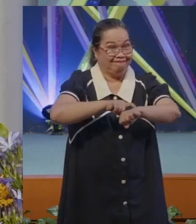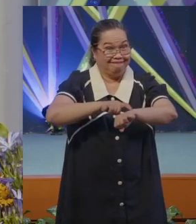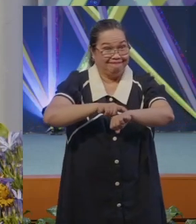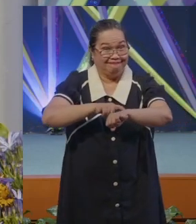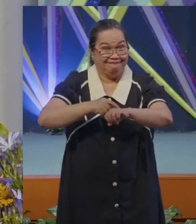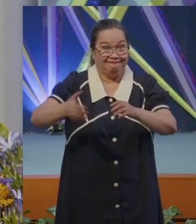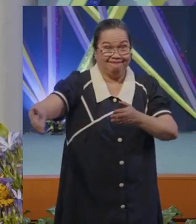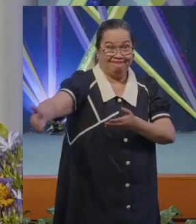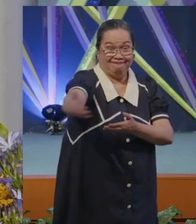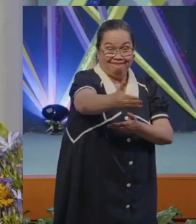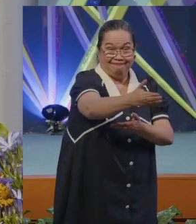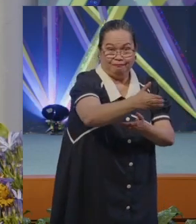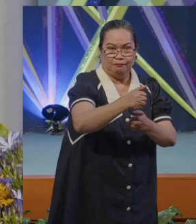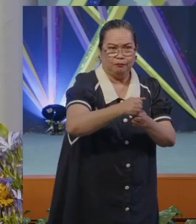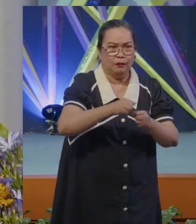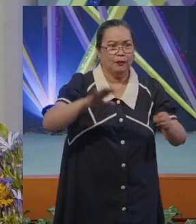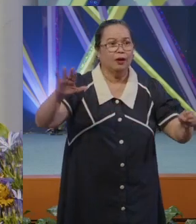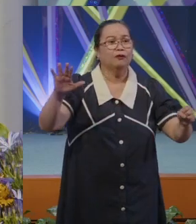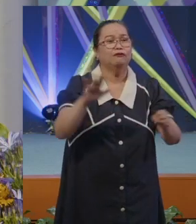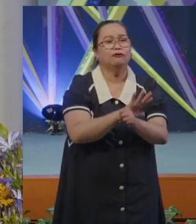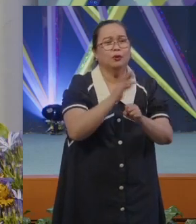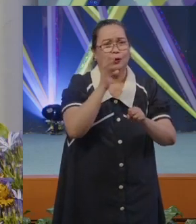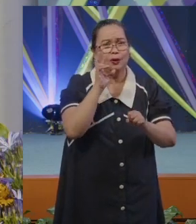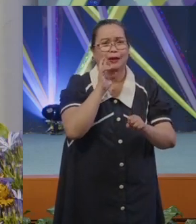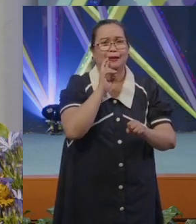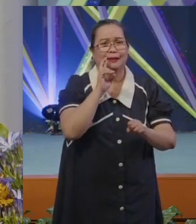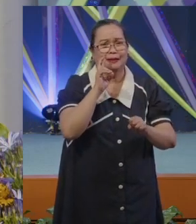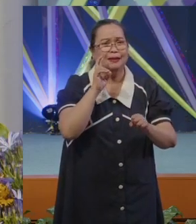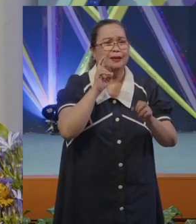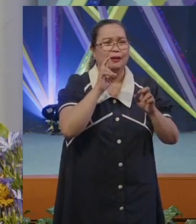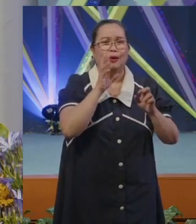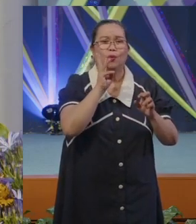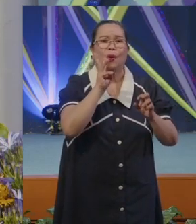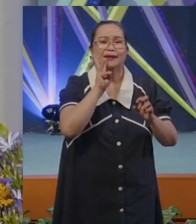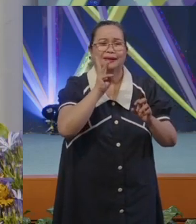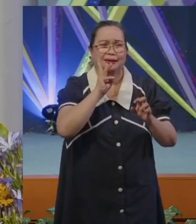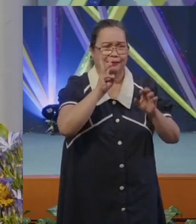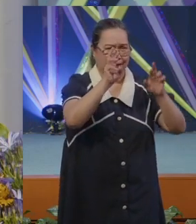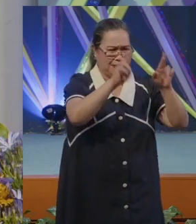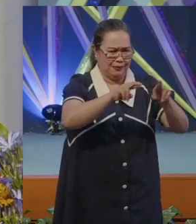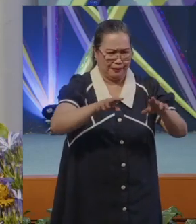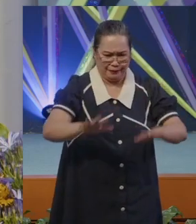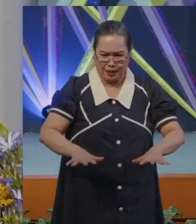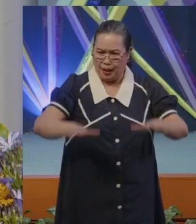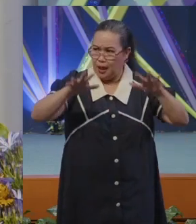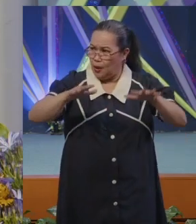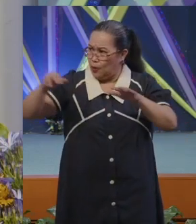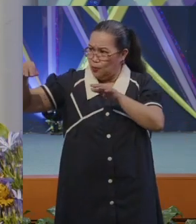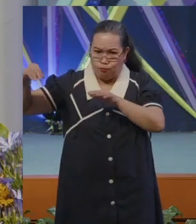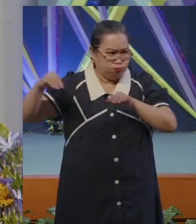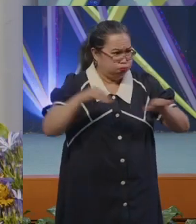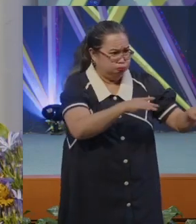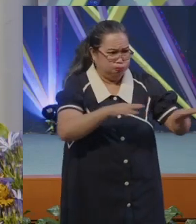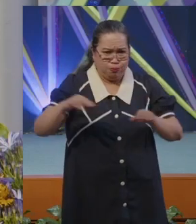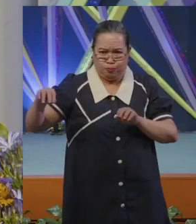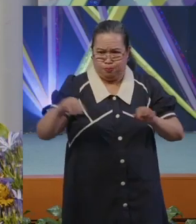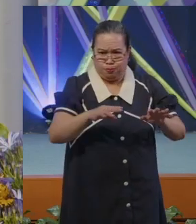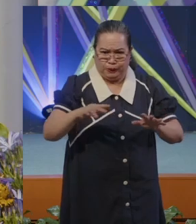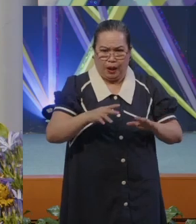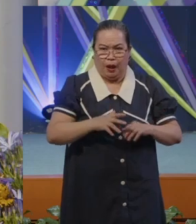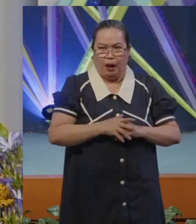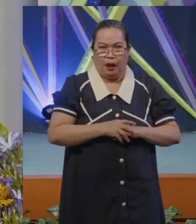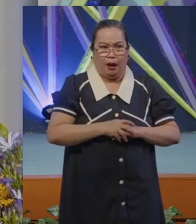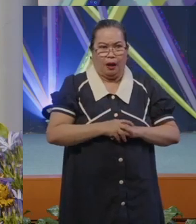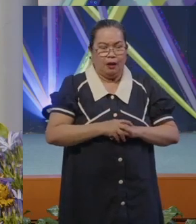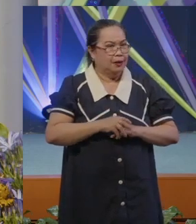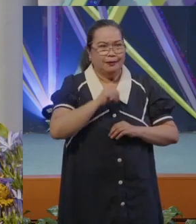eh. So punong-puno yung ilog, malawak, malalim, malakas ang agos. So hindi